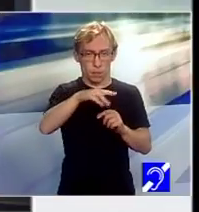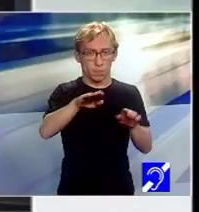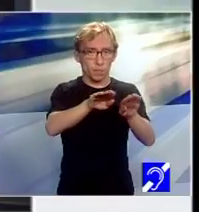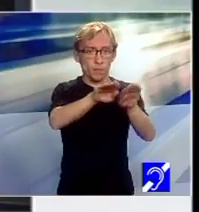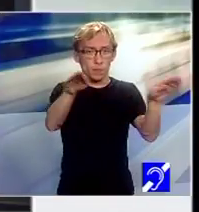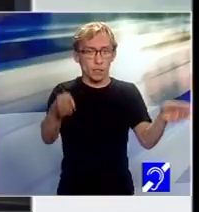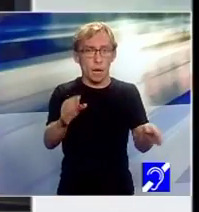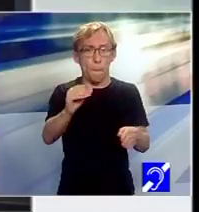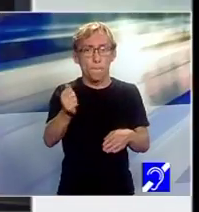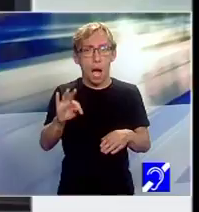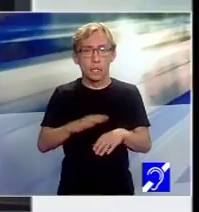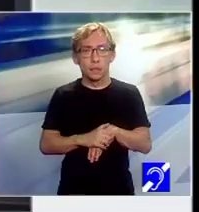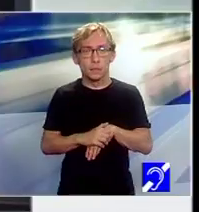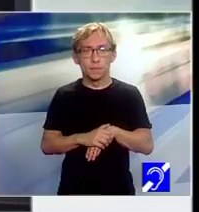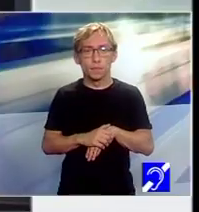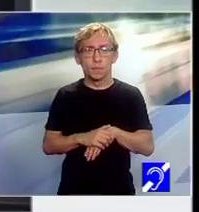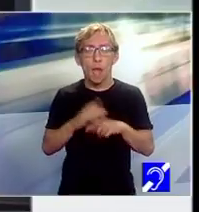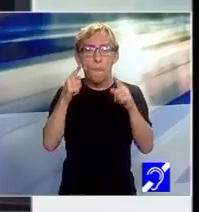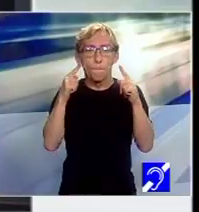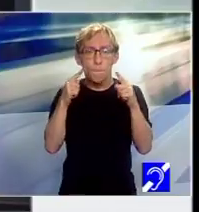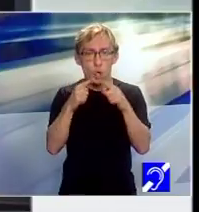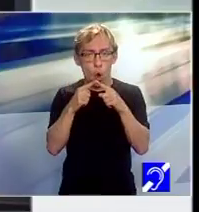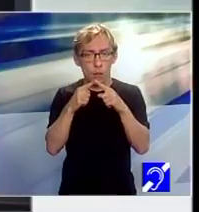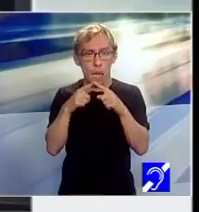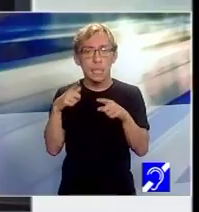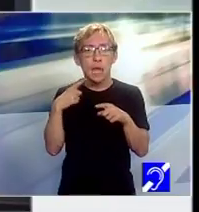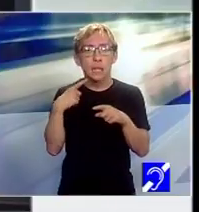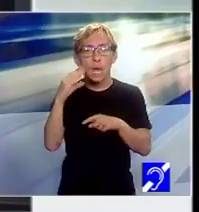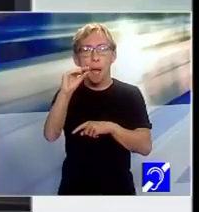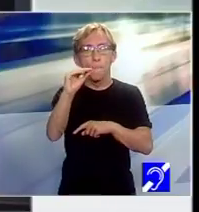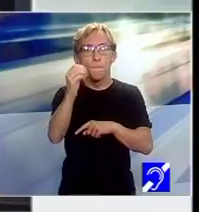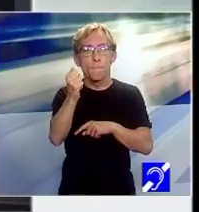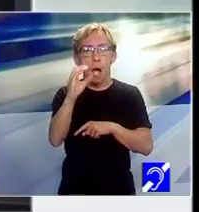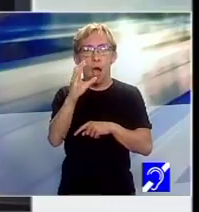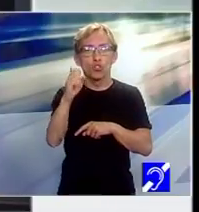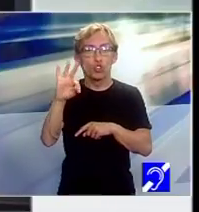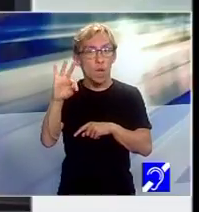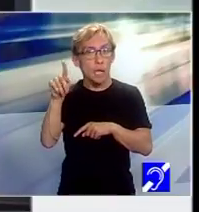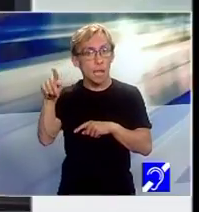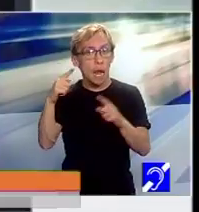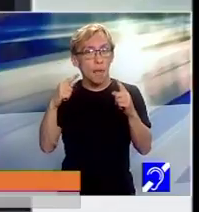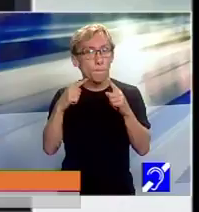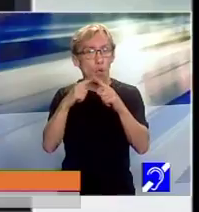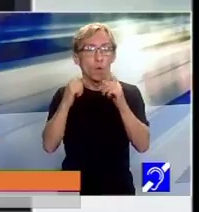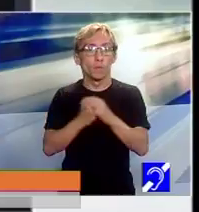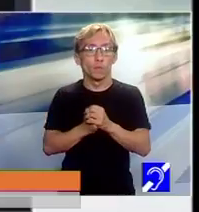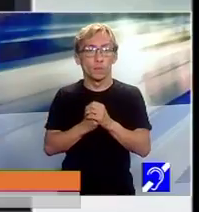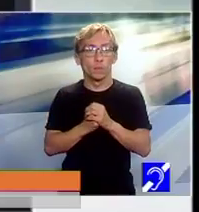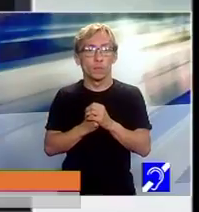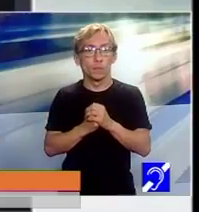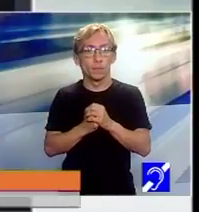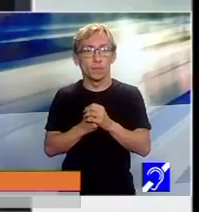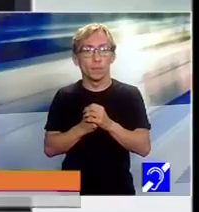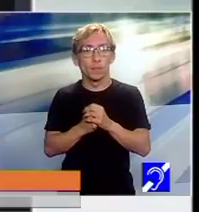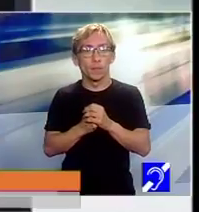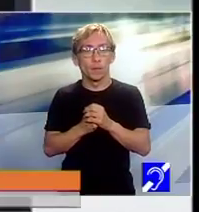de pacientul internat. În spital, prioritar e pacientul internat. Ceilalți care vin pentru consultații, hai să mă vezi, domnul doctor, pot